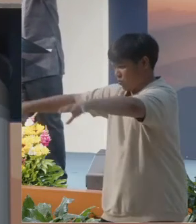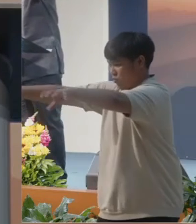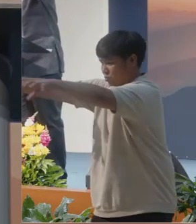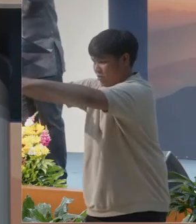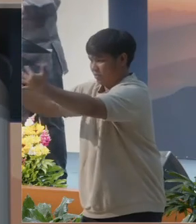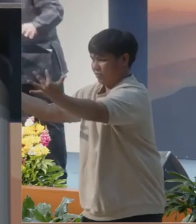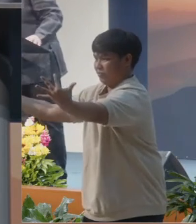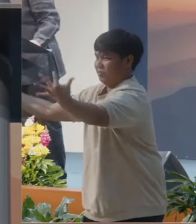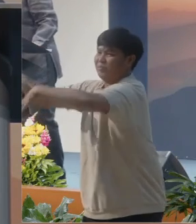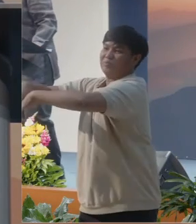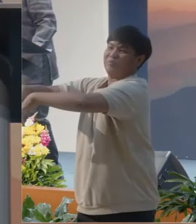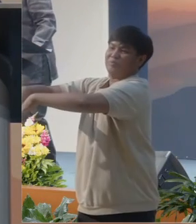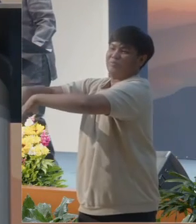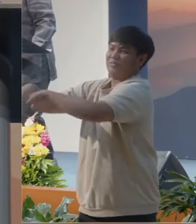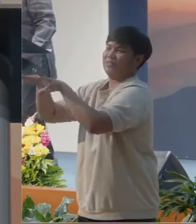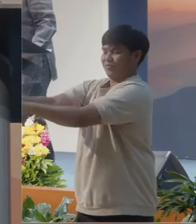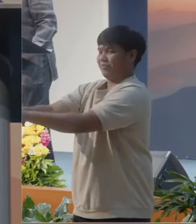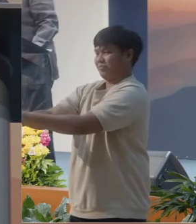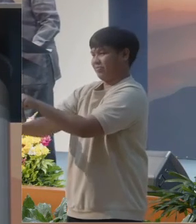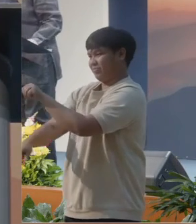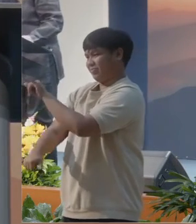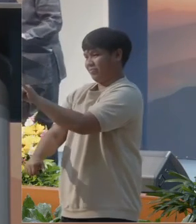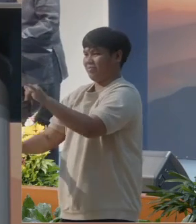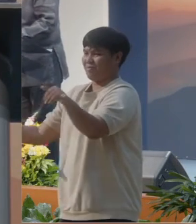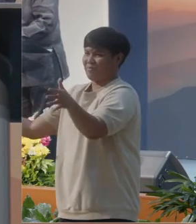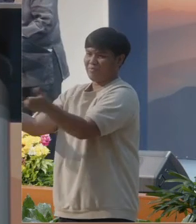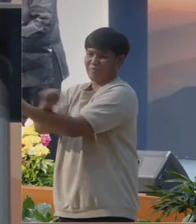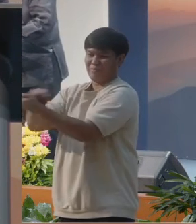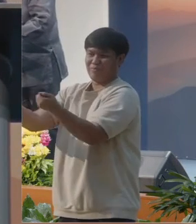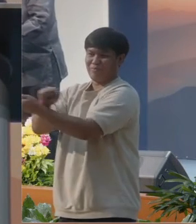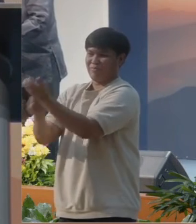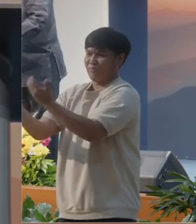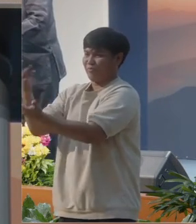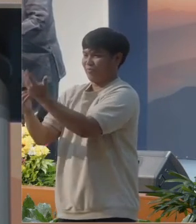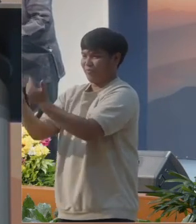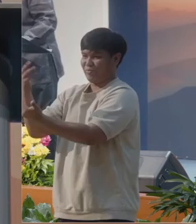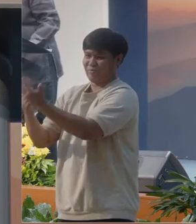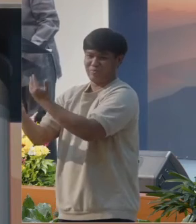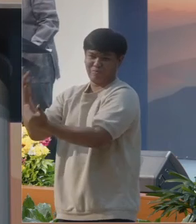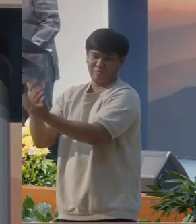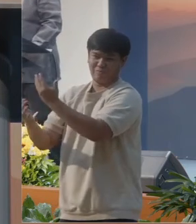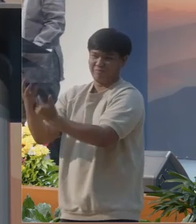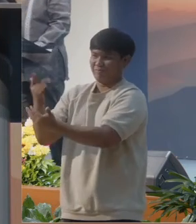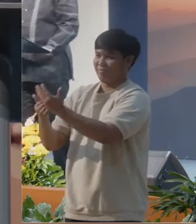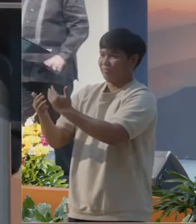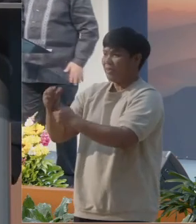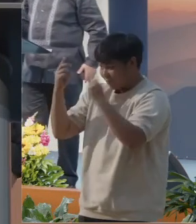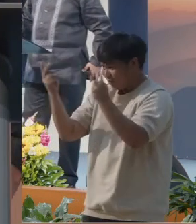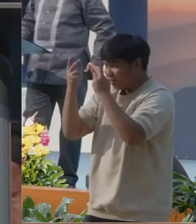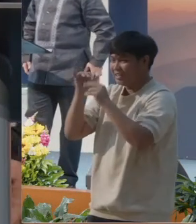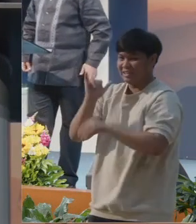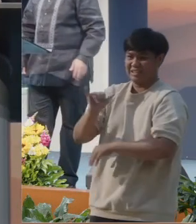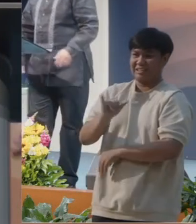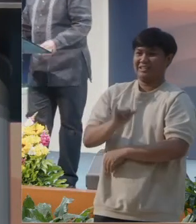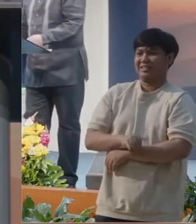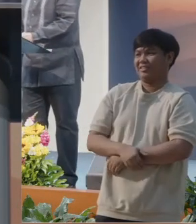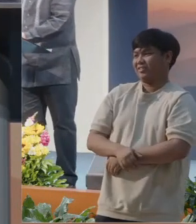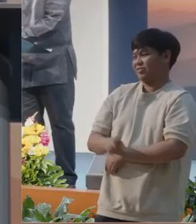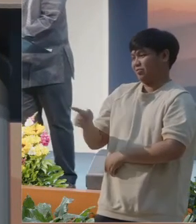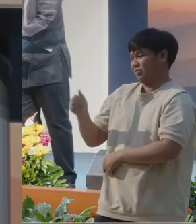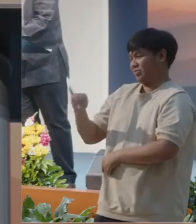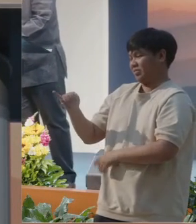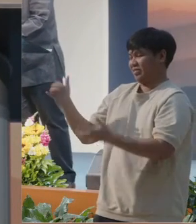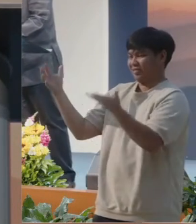para lipulin ang Ai ng mga Israelita. At alam po natin sila ay nagtagumpay at bumaksak ang